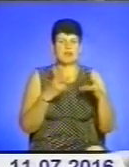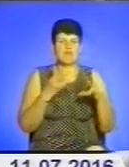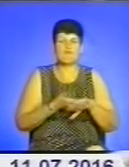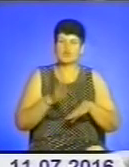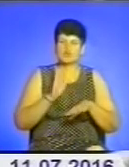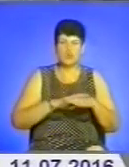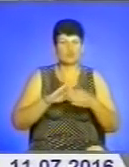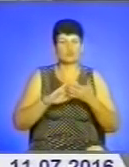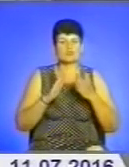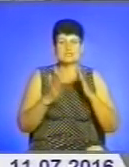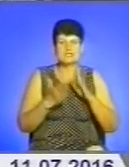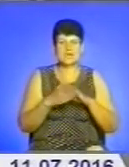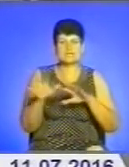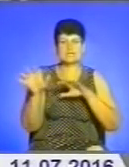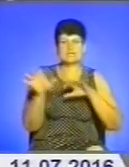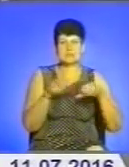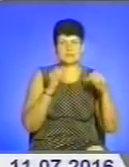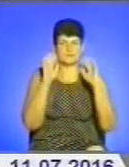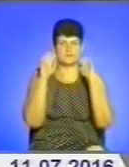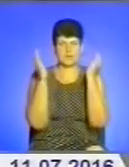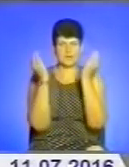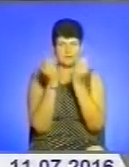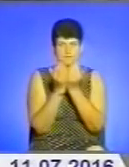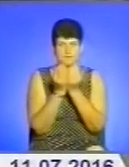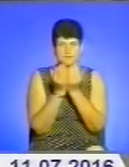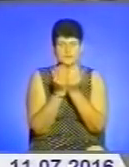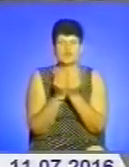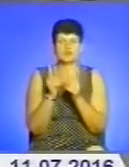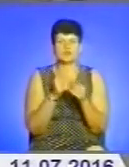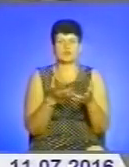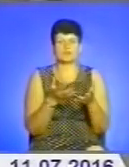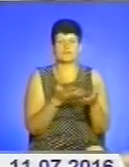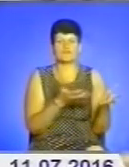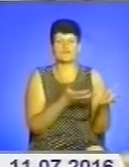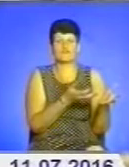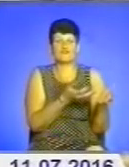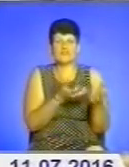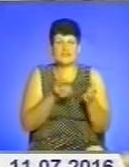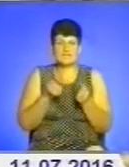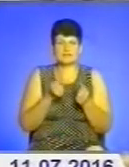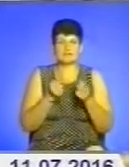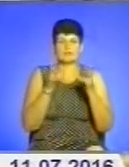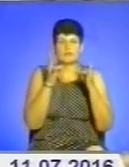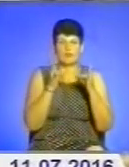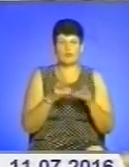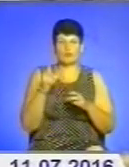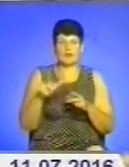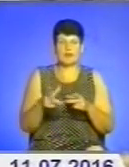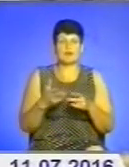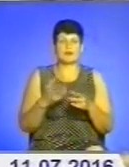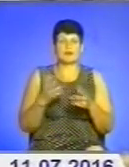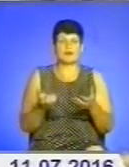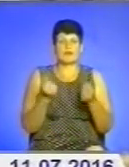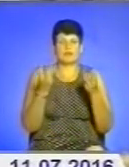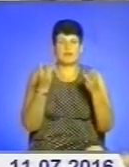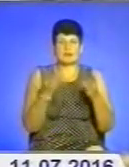стані госпіталізували до реанімаційного відділення. Аби витягнути загиблого та травмованого, рятувальникам довелося зрізати дах